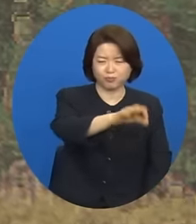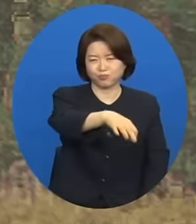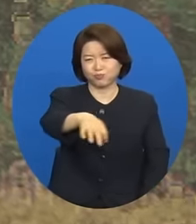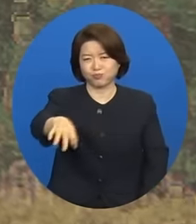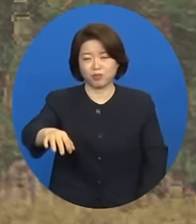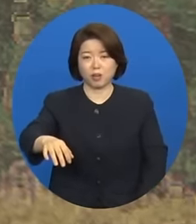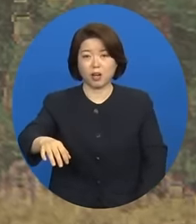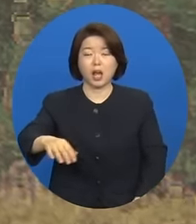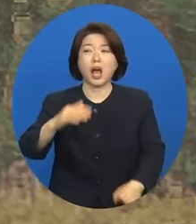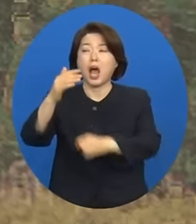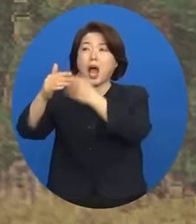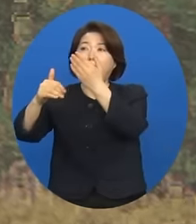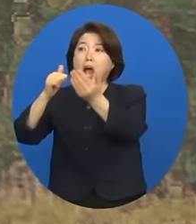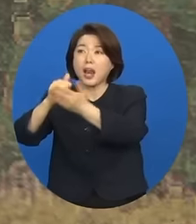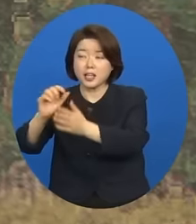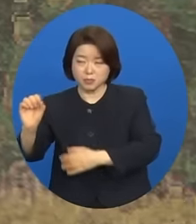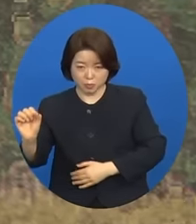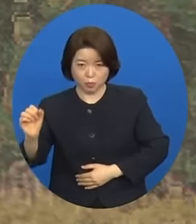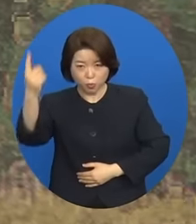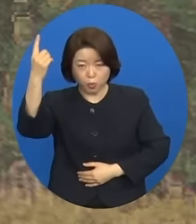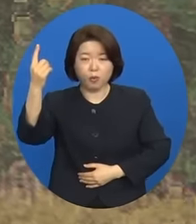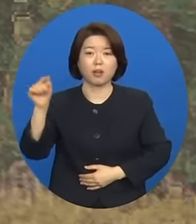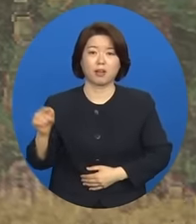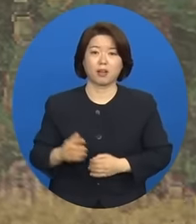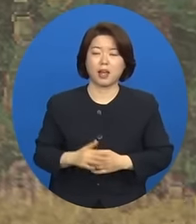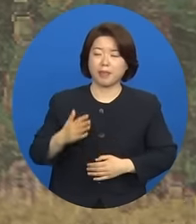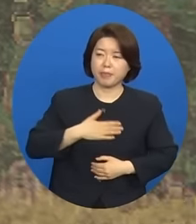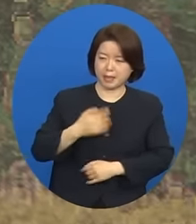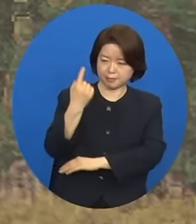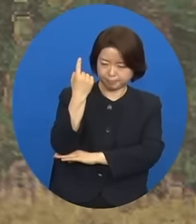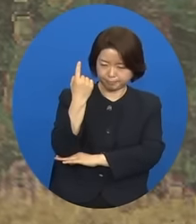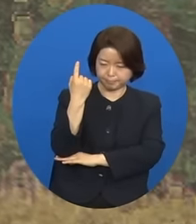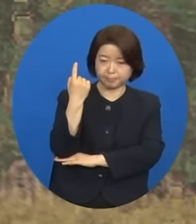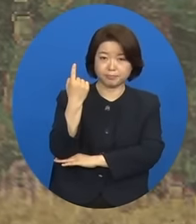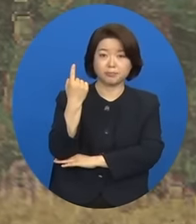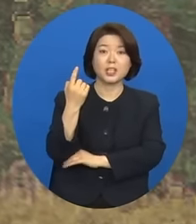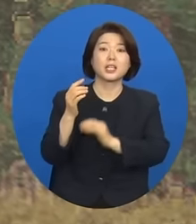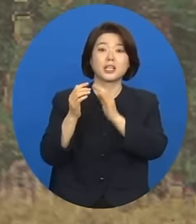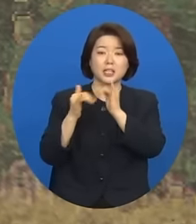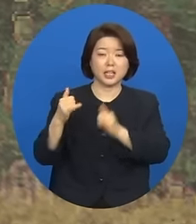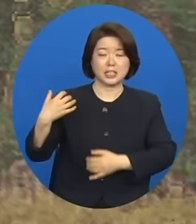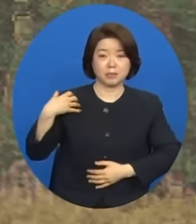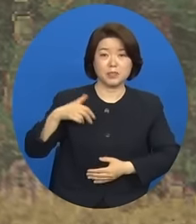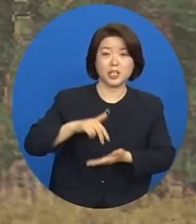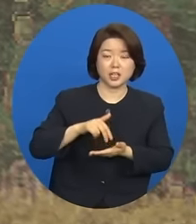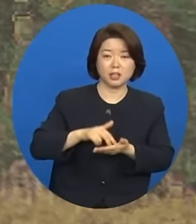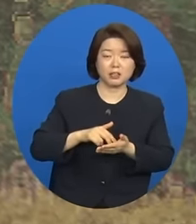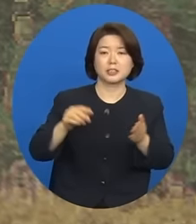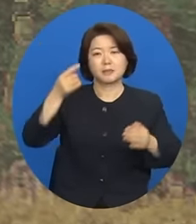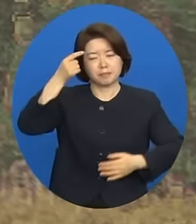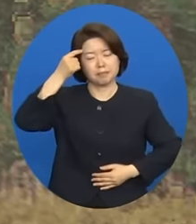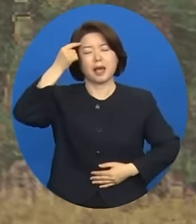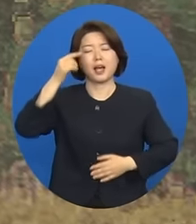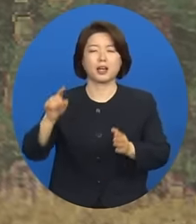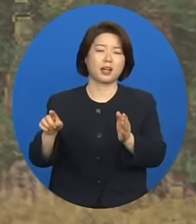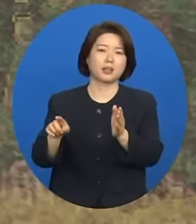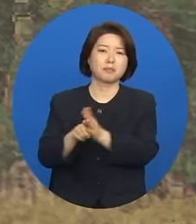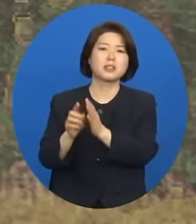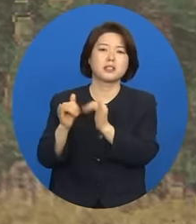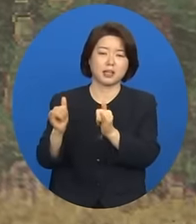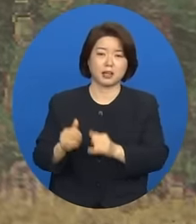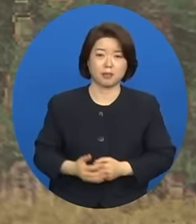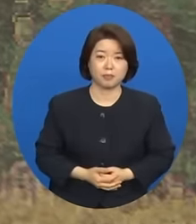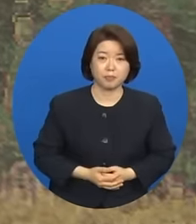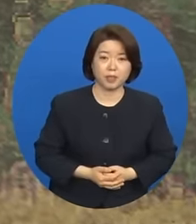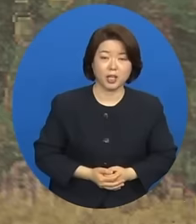것의 근원이시고 우리는 청지기구나 하는 것을 깨닫는 것이 여러분 신앙인이거든요. 근데 이 라반은